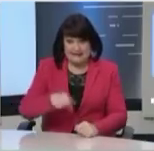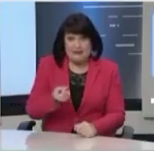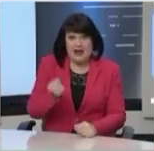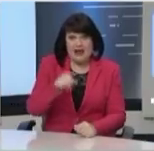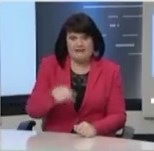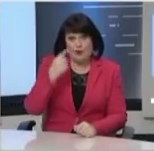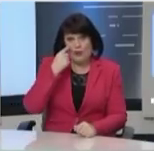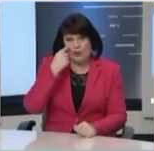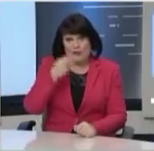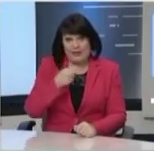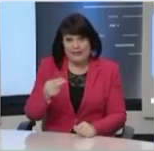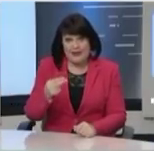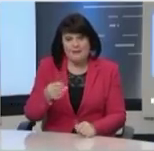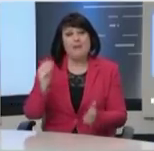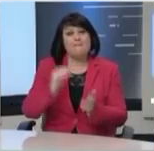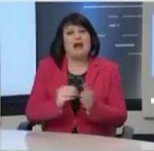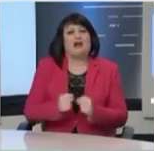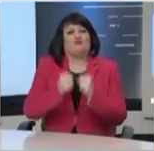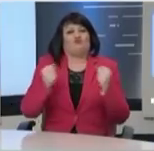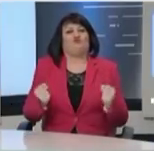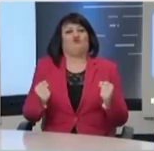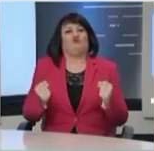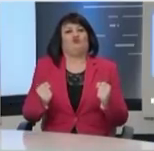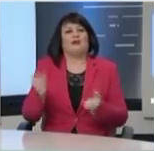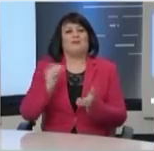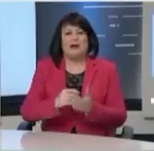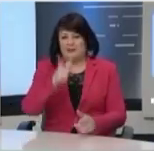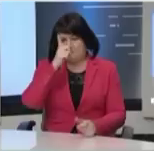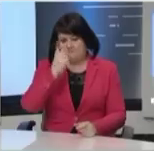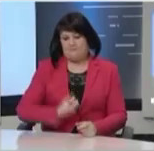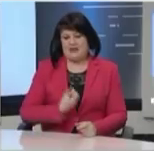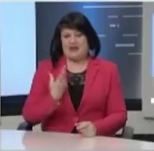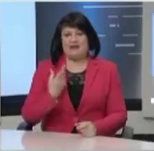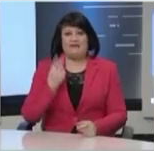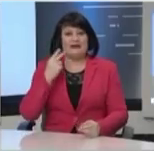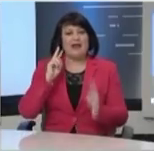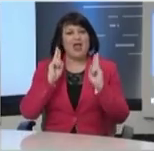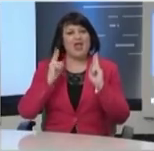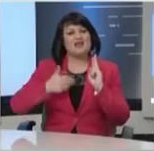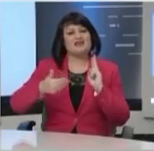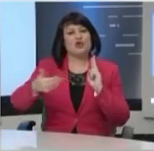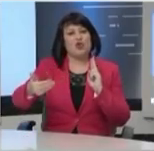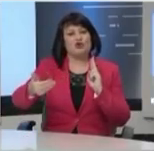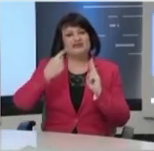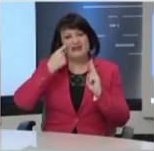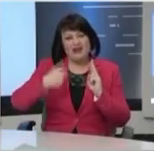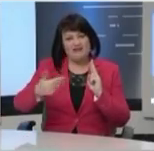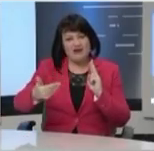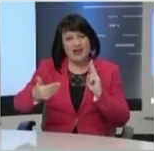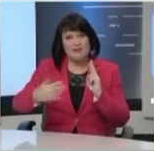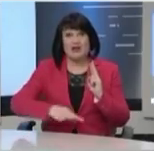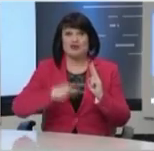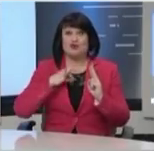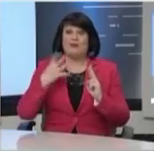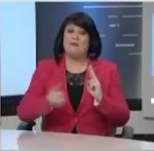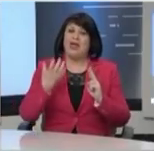ζήτημα, που στέκεται ξανά στα πόδια της, που είναι ξανά περήφανη, που μπορεί να κοιτάξει με αισιοδοξία, που βρίσκει ξανά τη χαμένη της